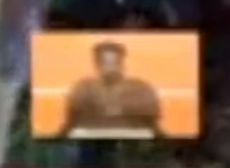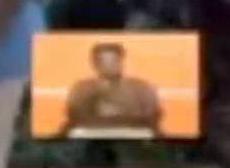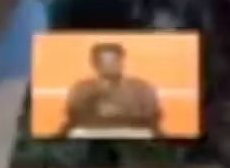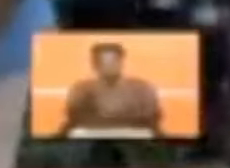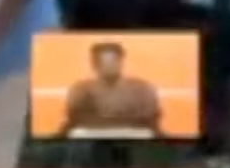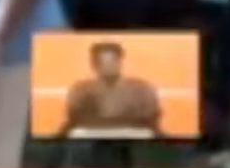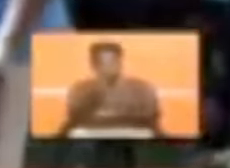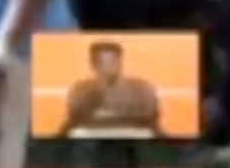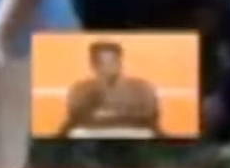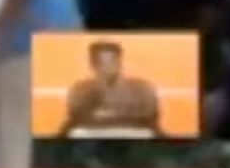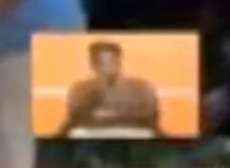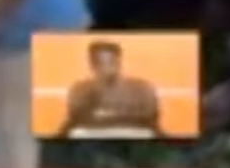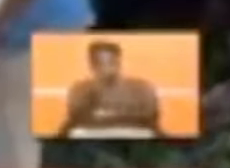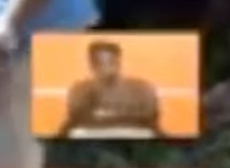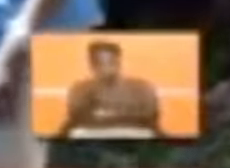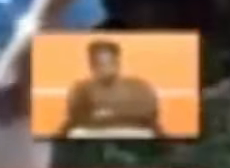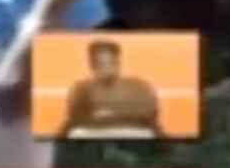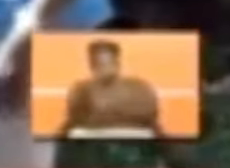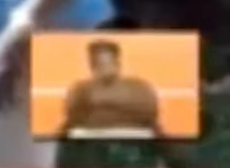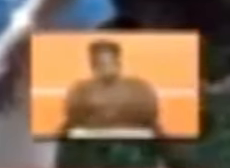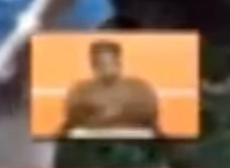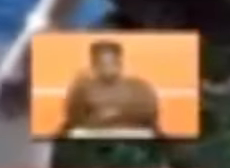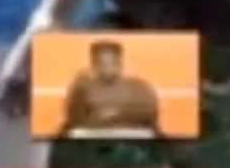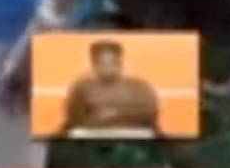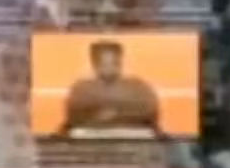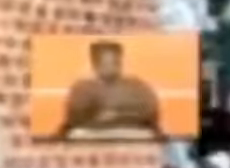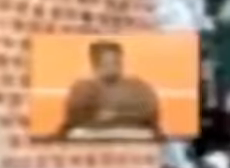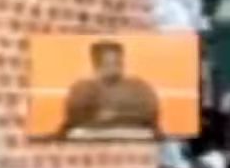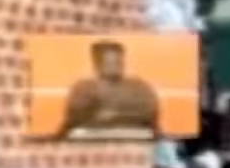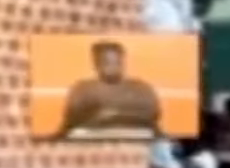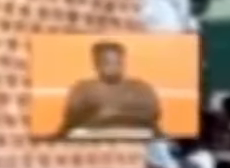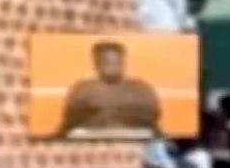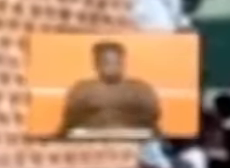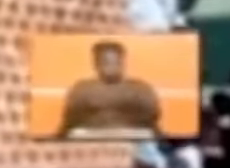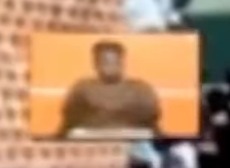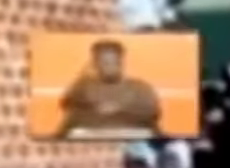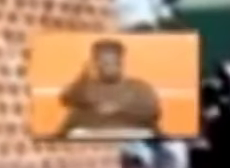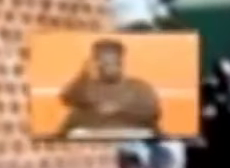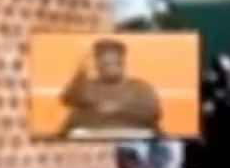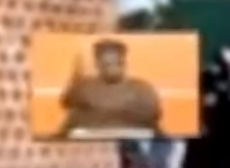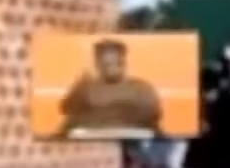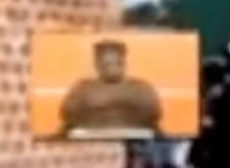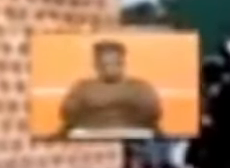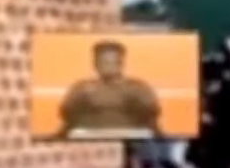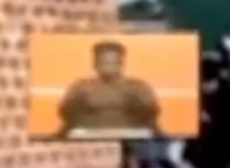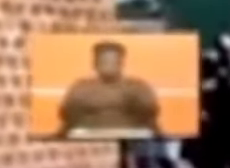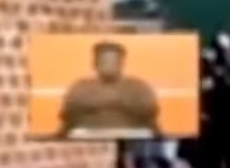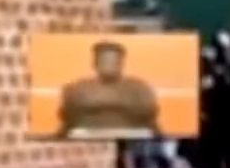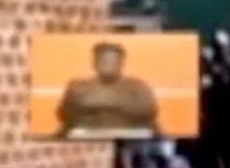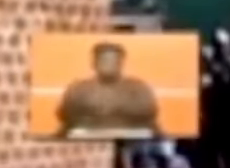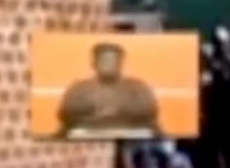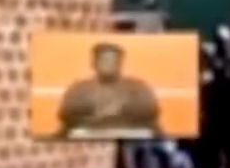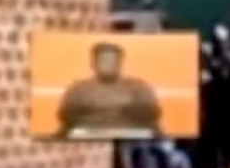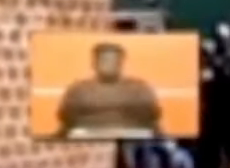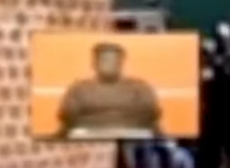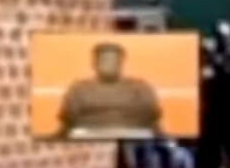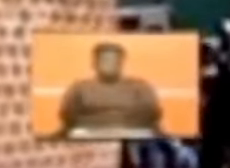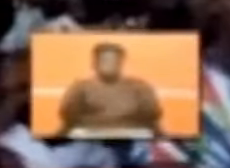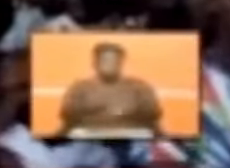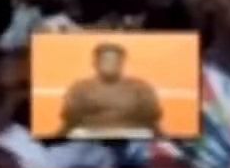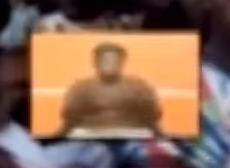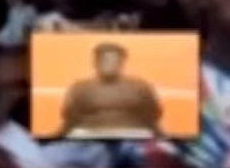muŋona ategeze nti wadde amaze ennaku ssatu nga tebamulaba kukola kibakanze okufuna muli nti munnabu yafudde n'abana